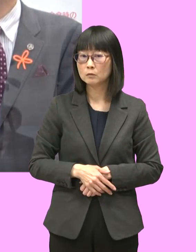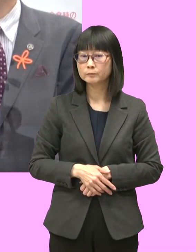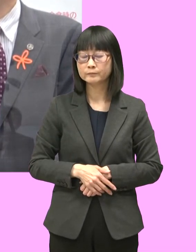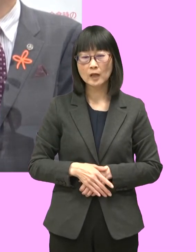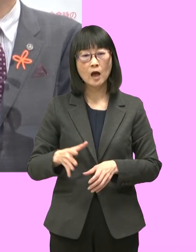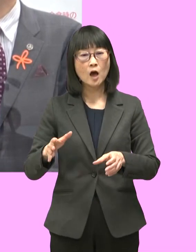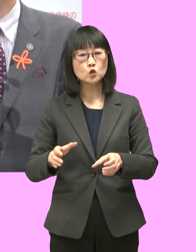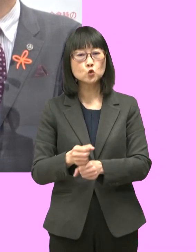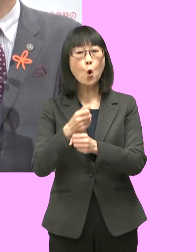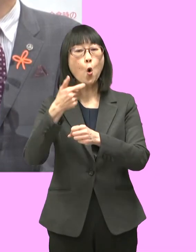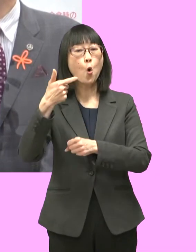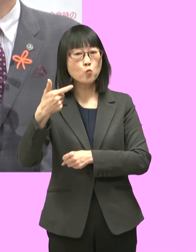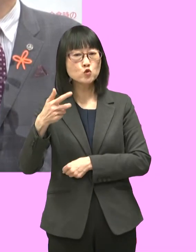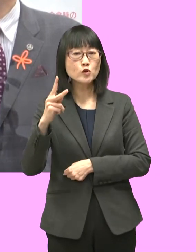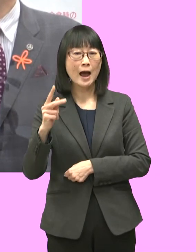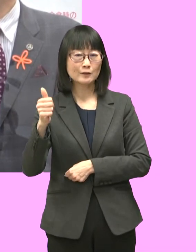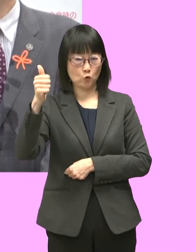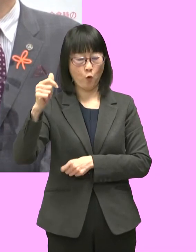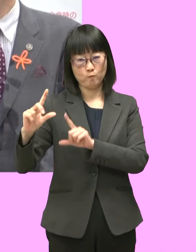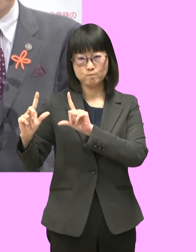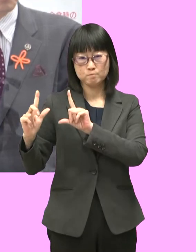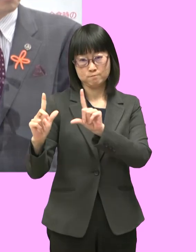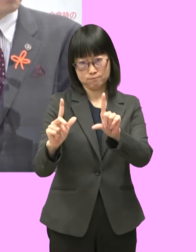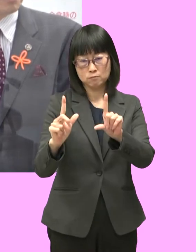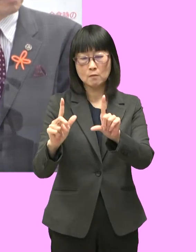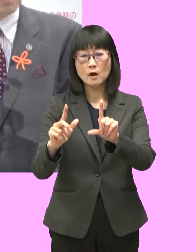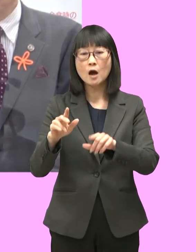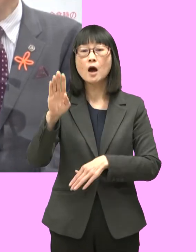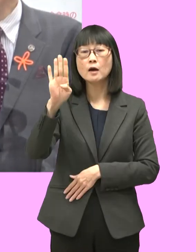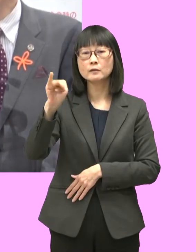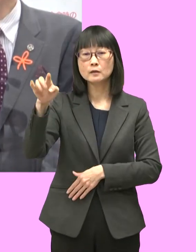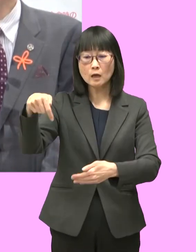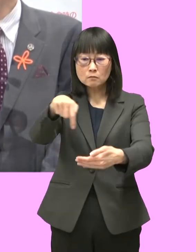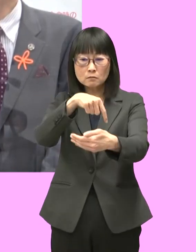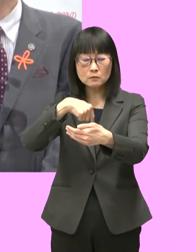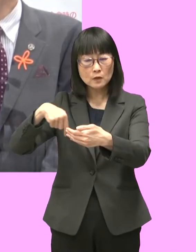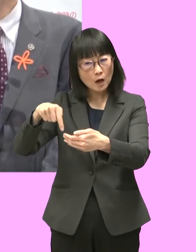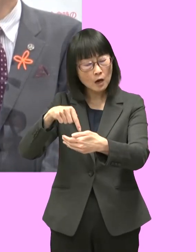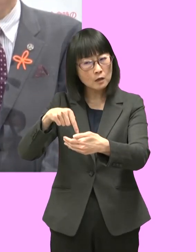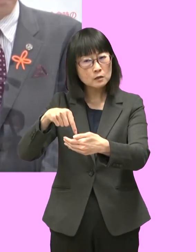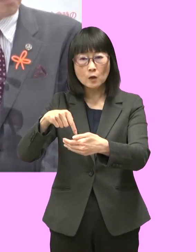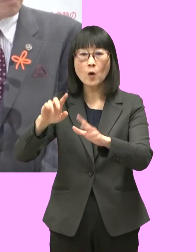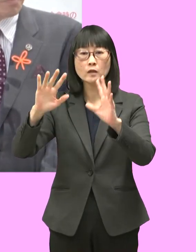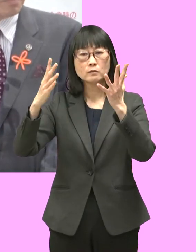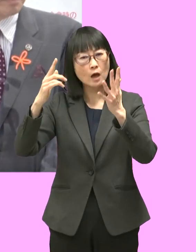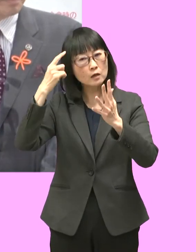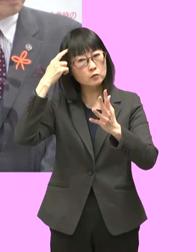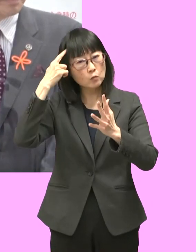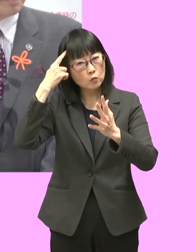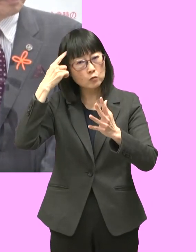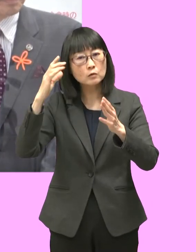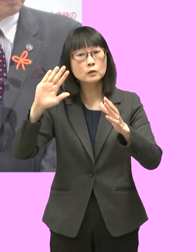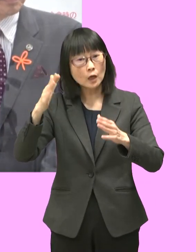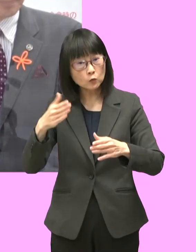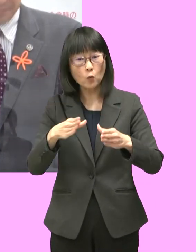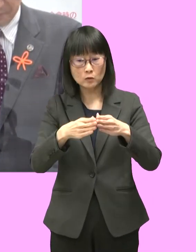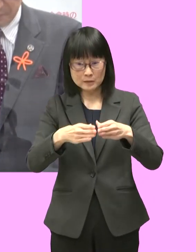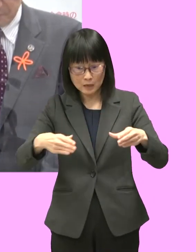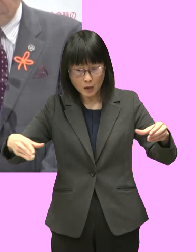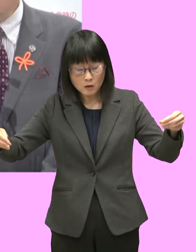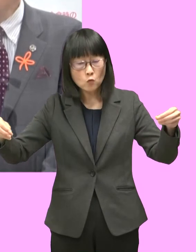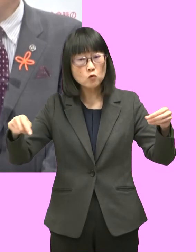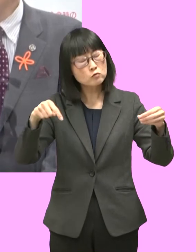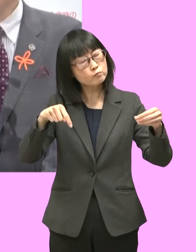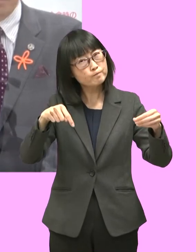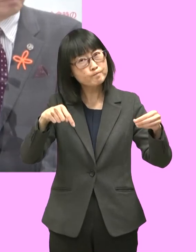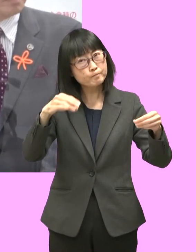総務課長でございます。県内では特にないというふうに思ってございますが、全国的にはあるかもしれません。はい、神戸あたり